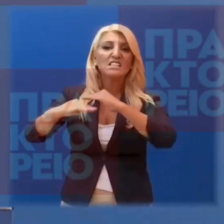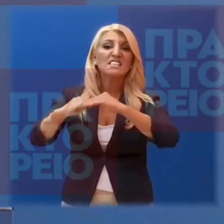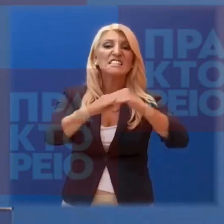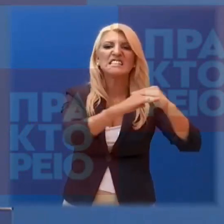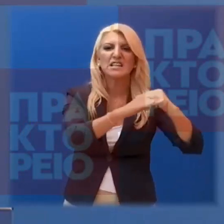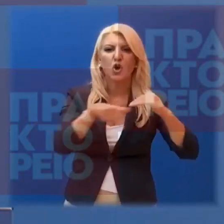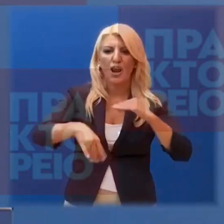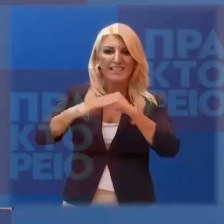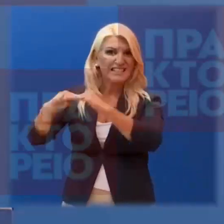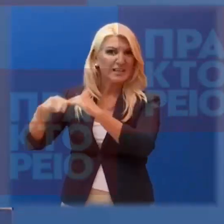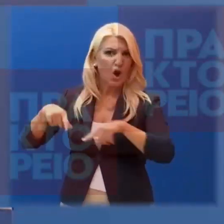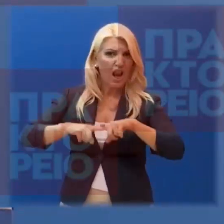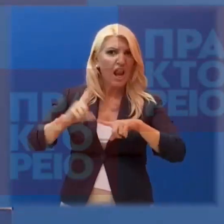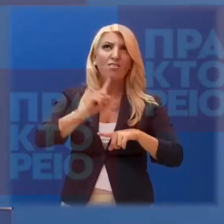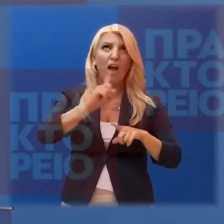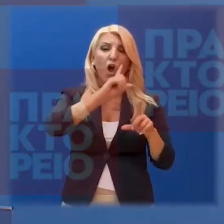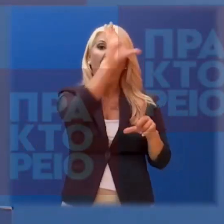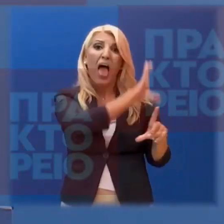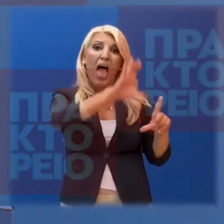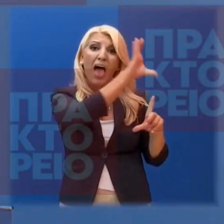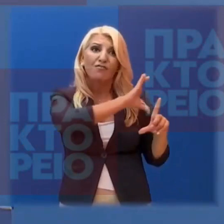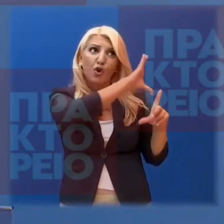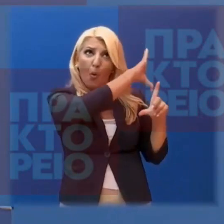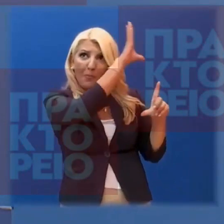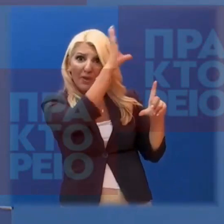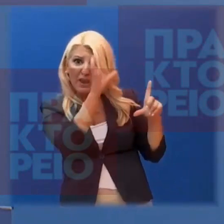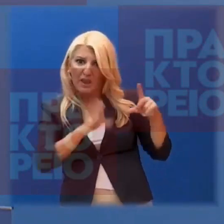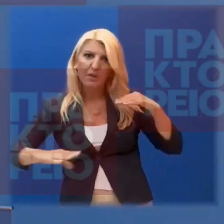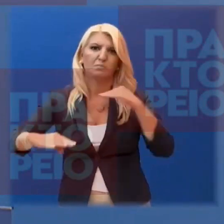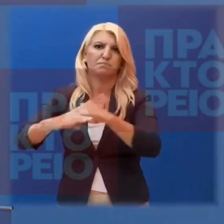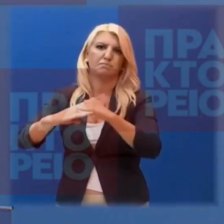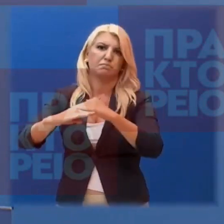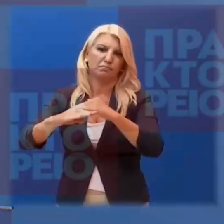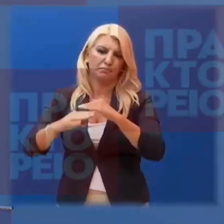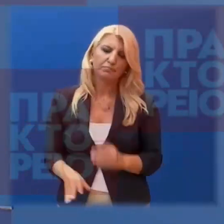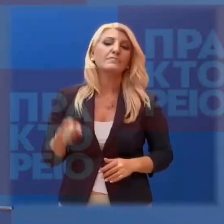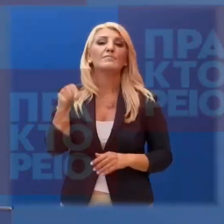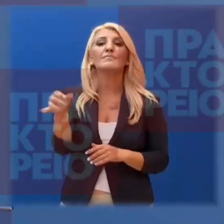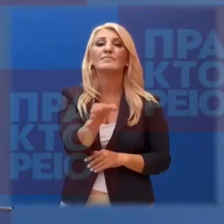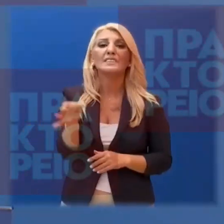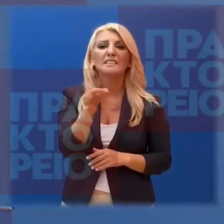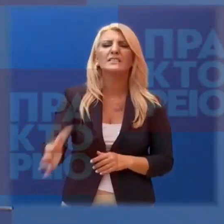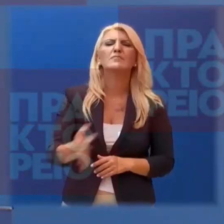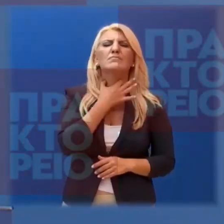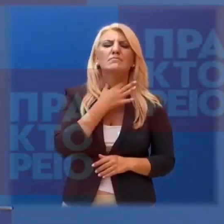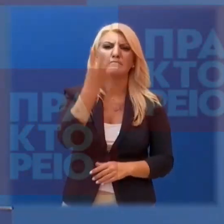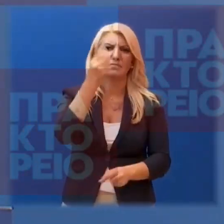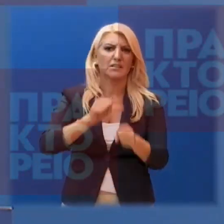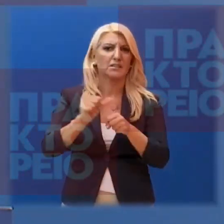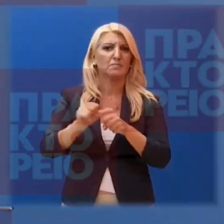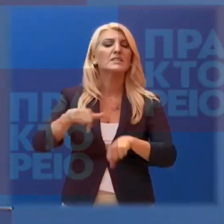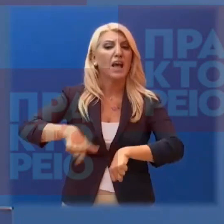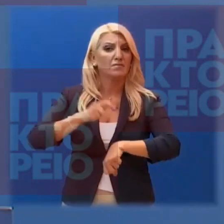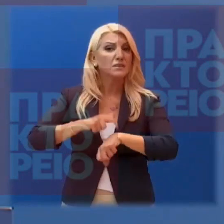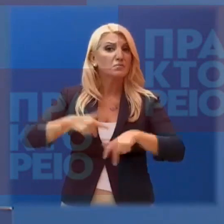Ευρώπης. Το νησί κηρύχθηκε άμεσα σε κατάσταση έκτακτης ανάγκης για 4 μήνες και κυβερνητικό κλιμάκιο βρίσκεται ήδη